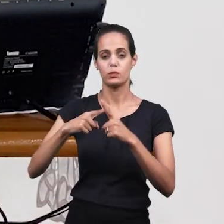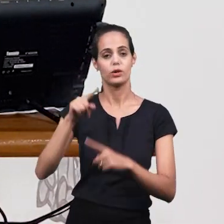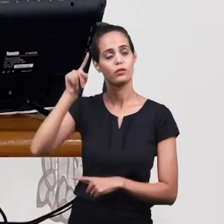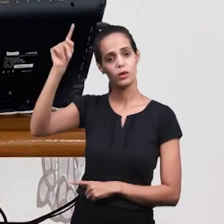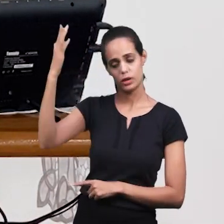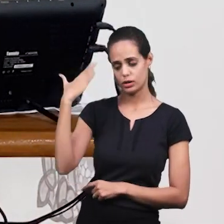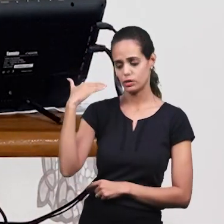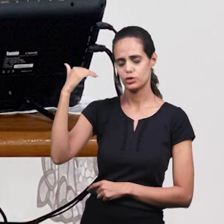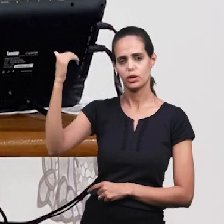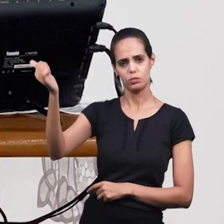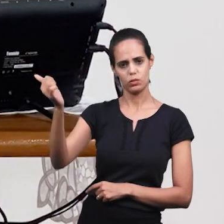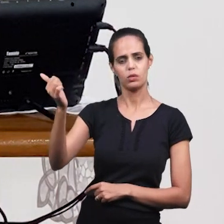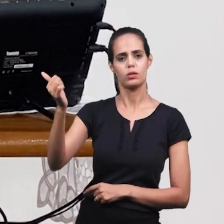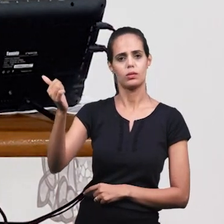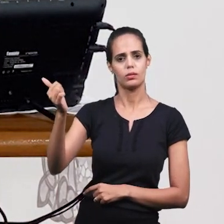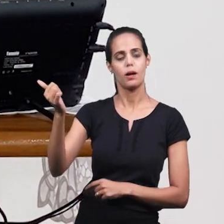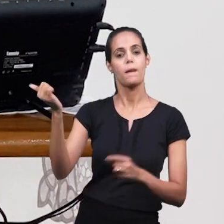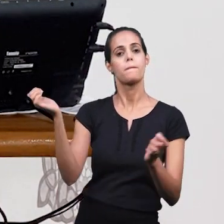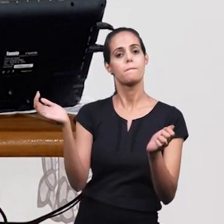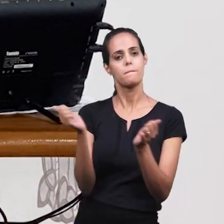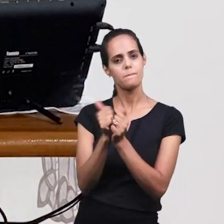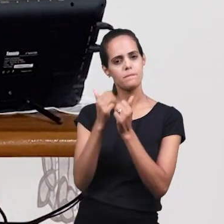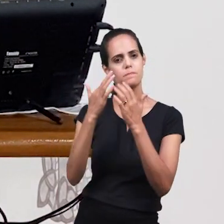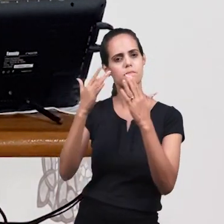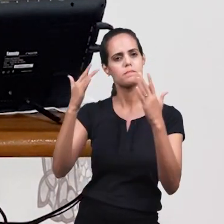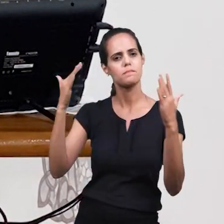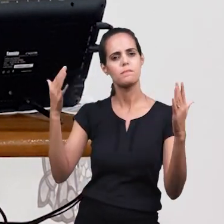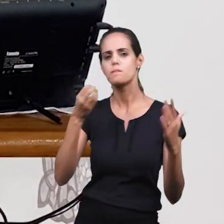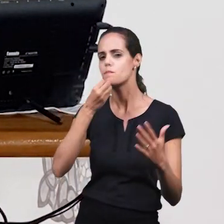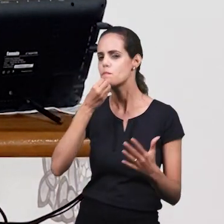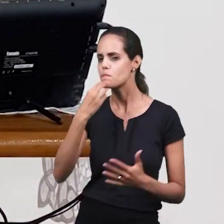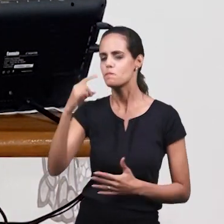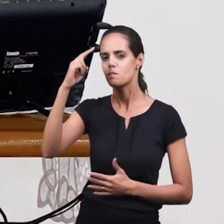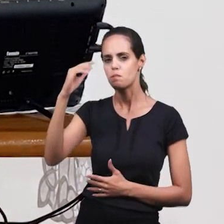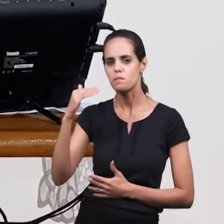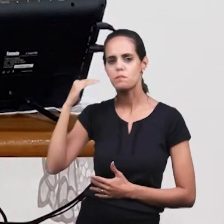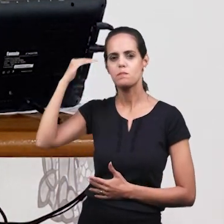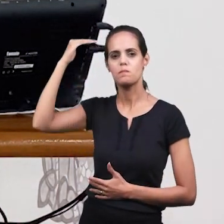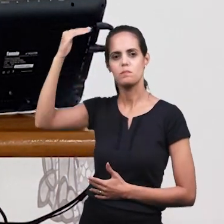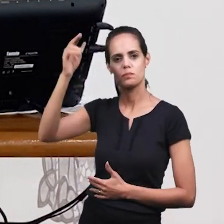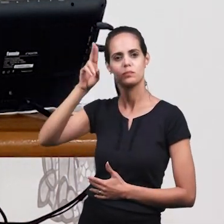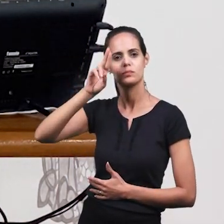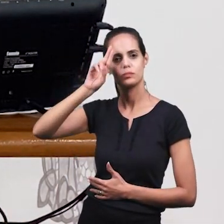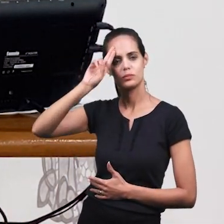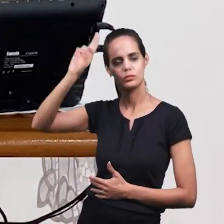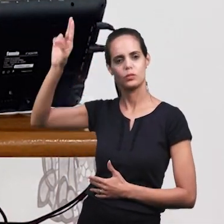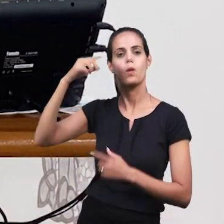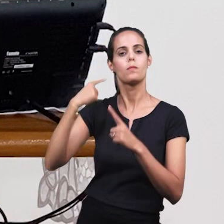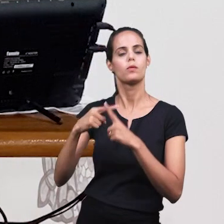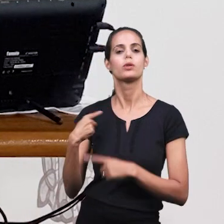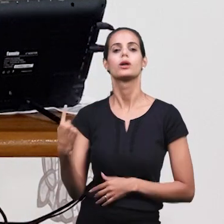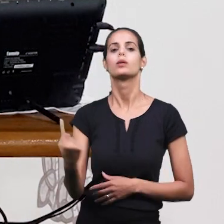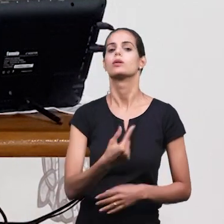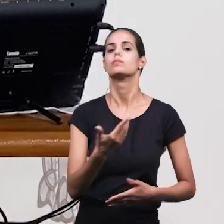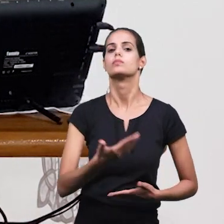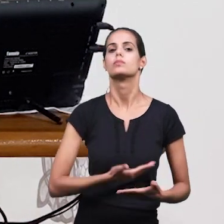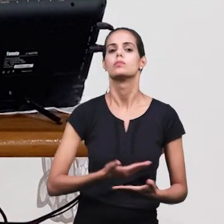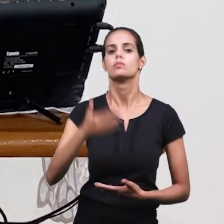Dieu vivant. Loué soit le nom du Seigneur. Et en ce moment où cette œuvre d'opposition se